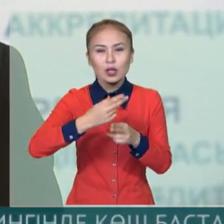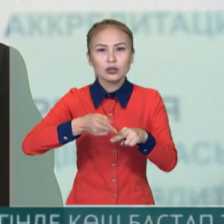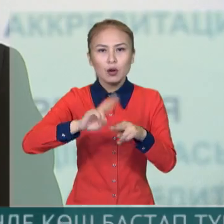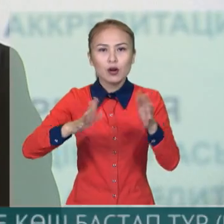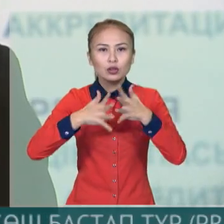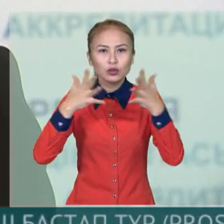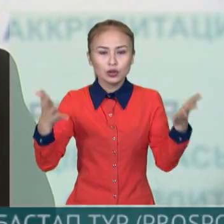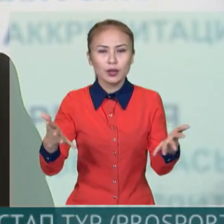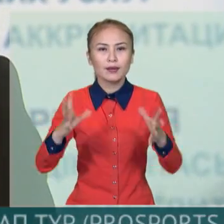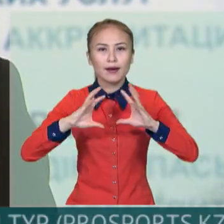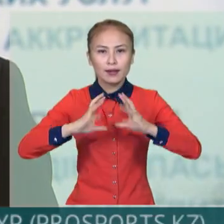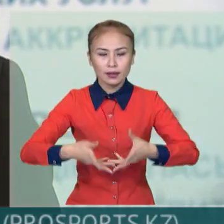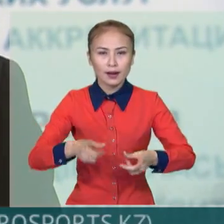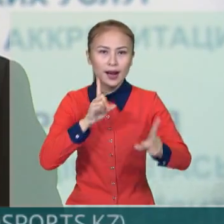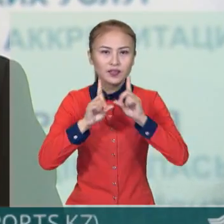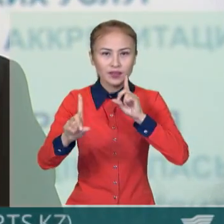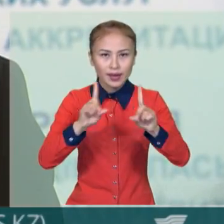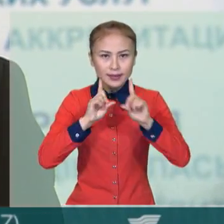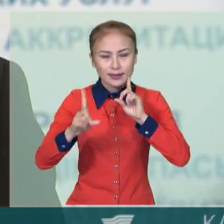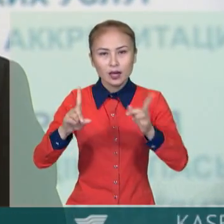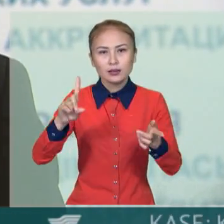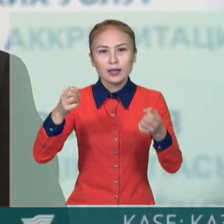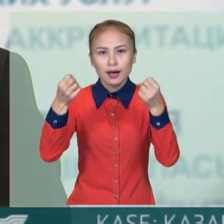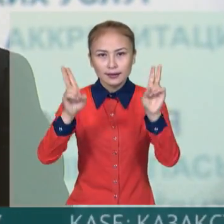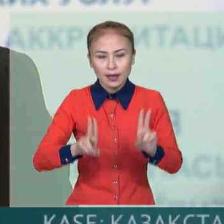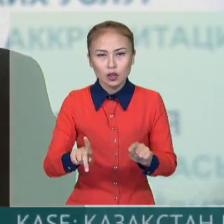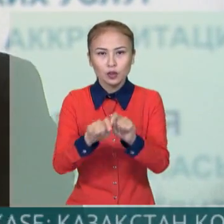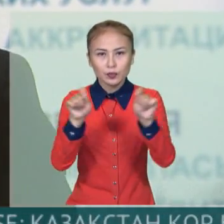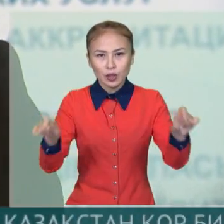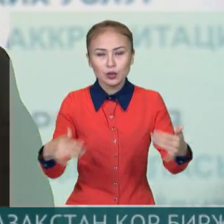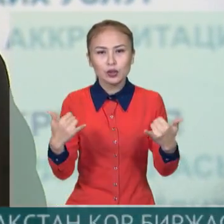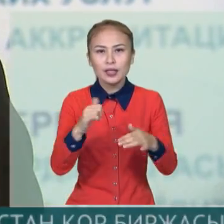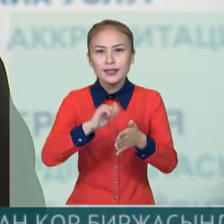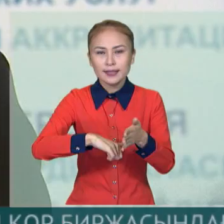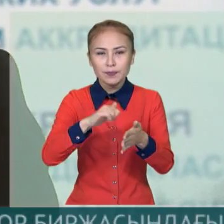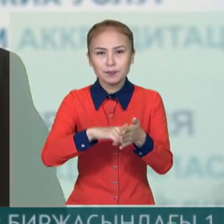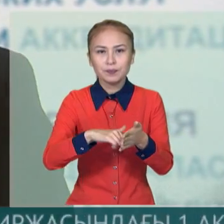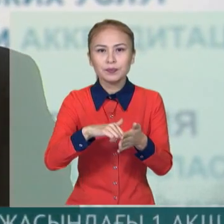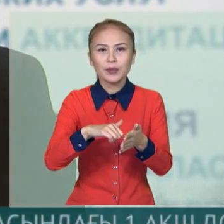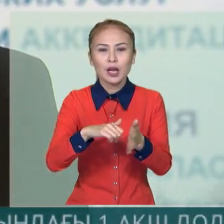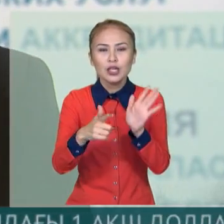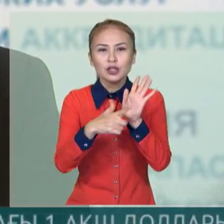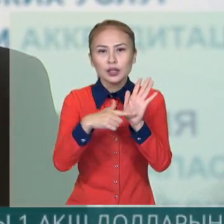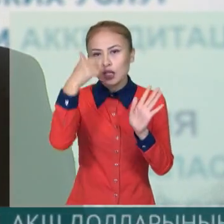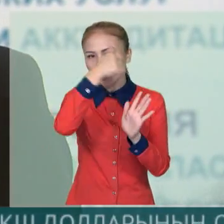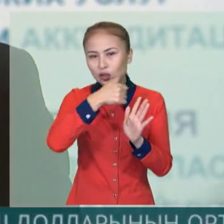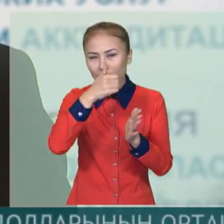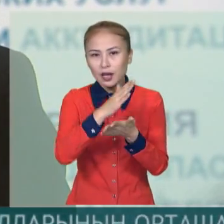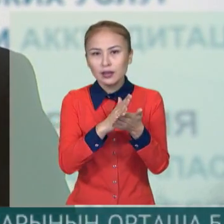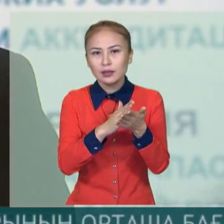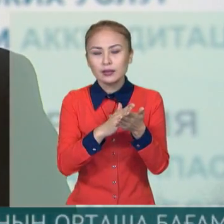үлкен халықаралық конференцияны арнайы ұйымдастырып отырмыз. Себебі осы 7 жылда жиналған